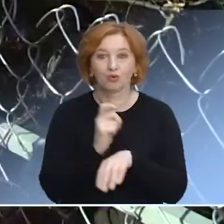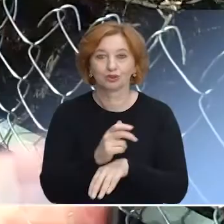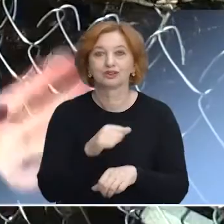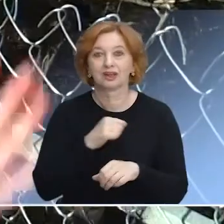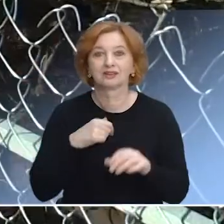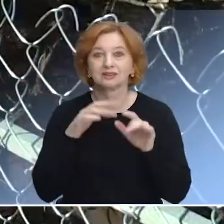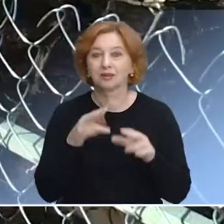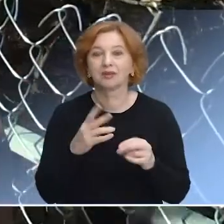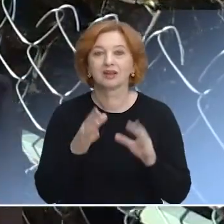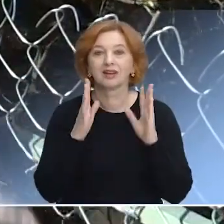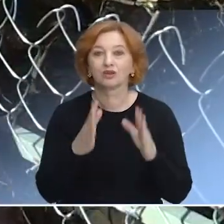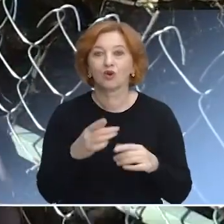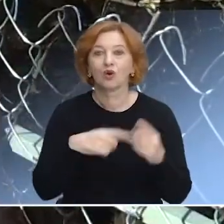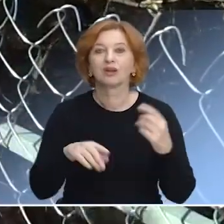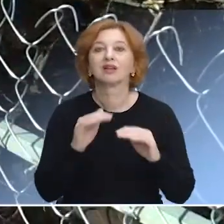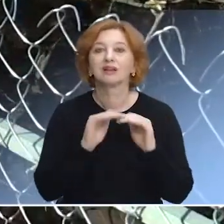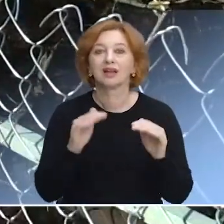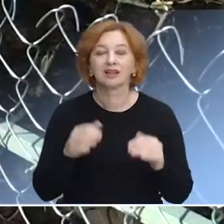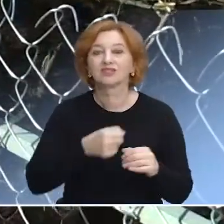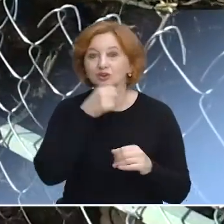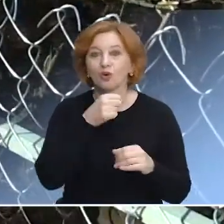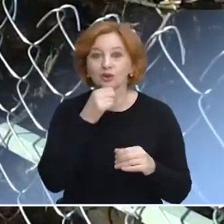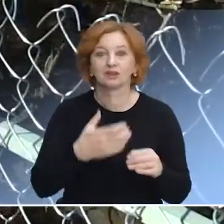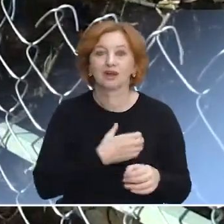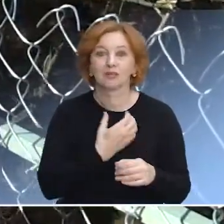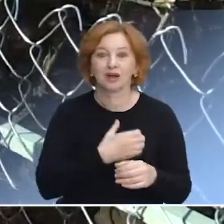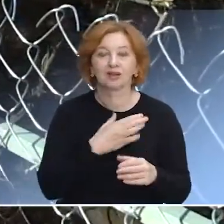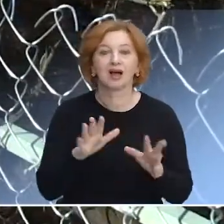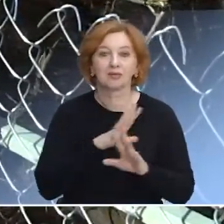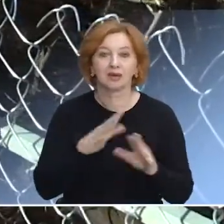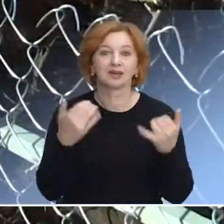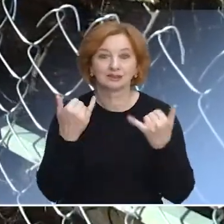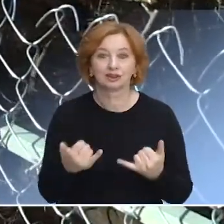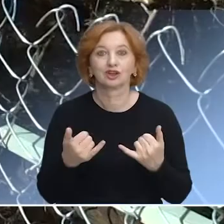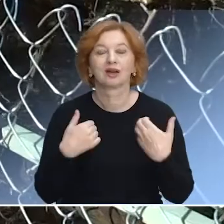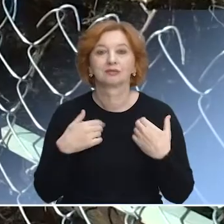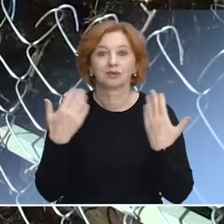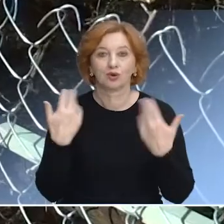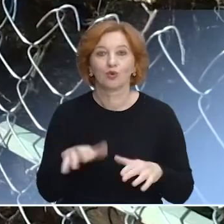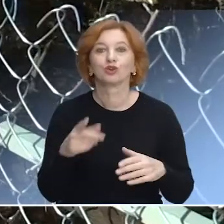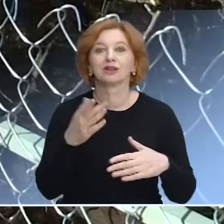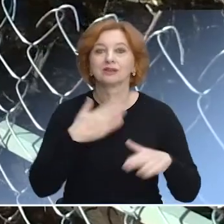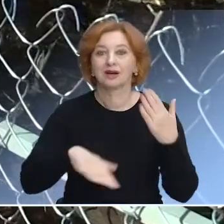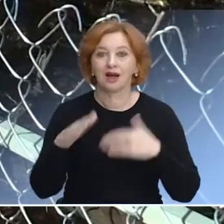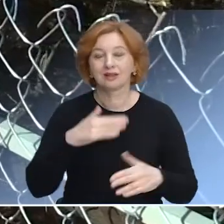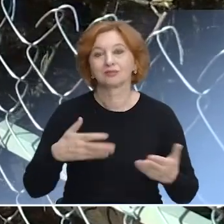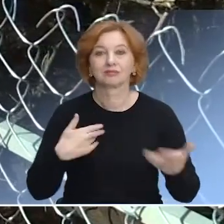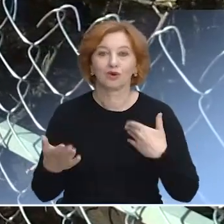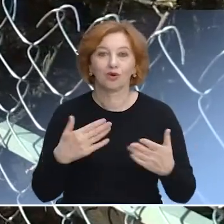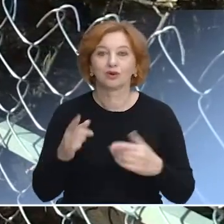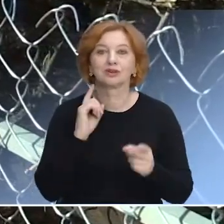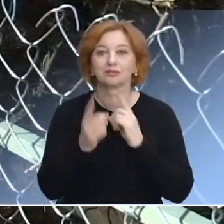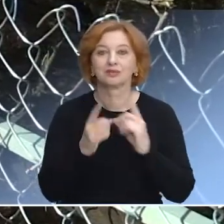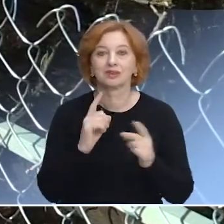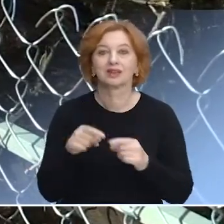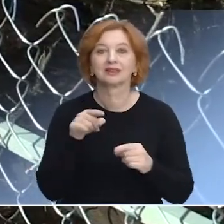их практически не было, дыры, досок не было. То есть провалиться или упасть с моста было очень легко и просто на самом деле. Тут не то